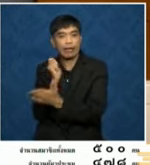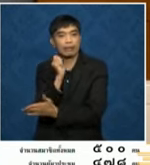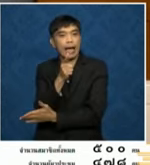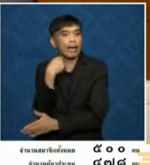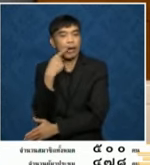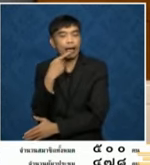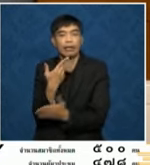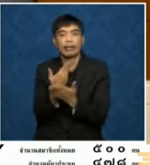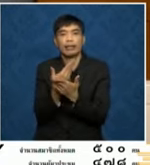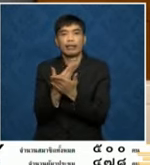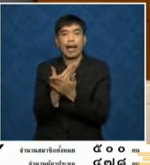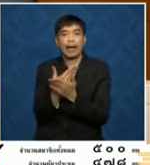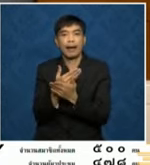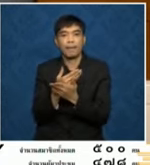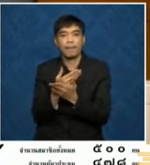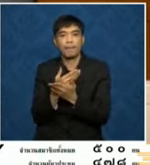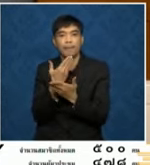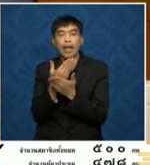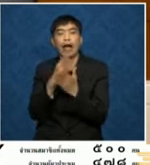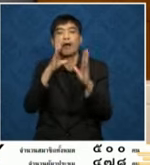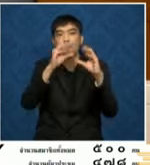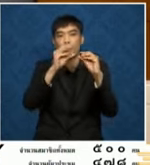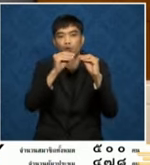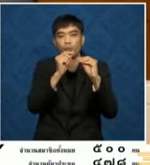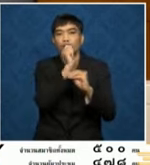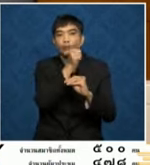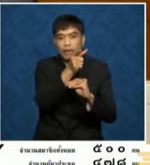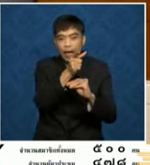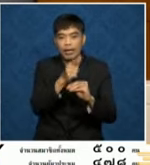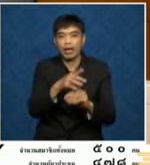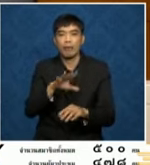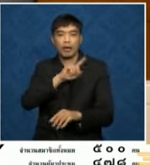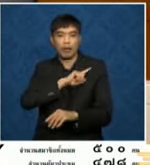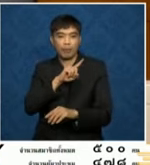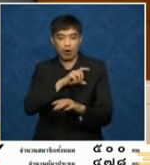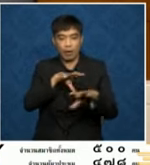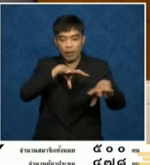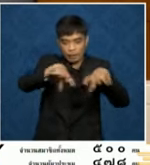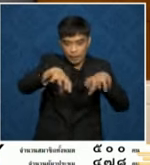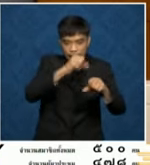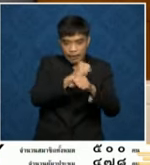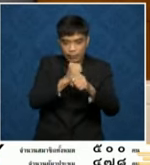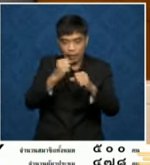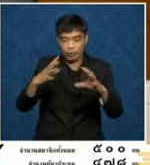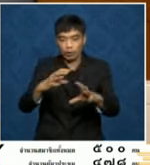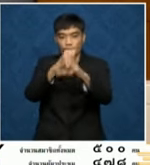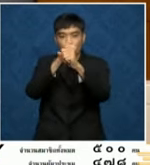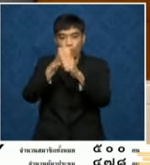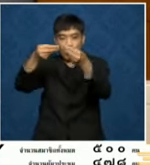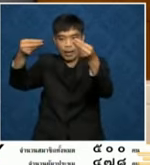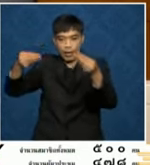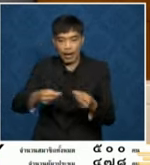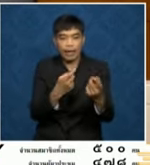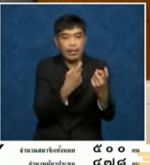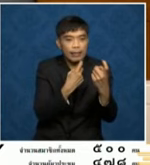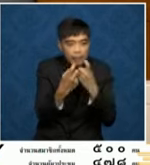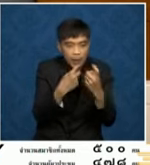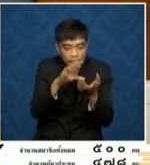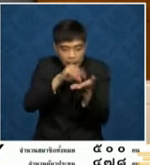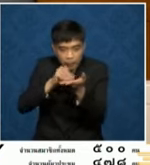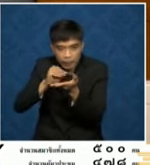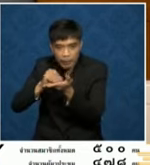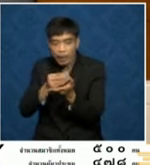รมการเพื่อพิจารณาแนวทางในการจัดทำประชามติเพื่อแก้ไขปัญหาความแตกต่างในเรื่องรัฐธรรมนูญนะครับจำนวนเพียงแค่